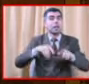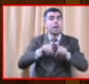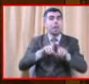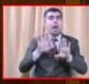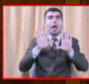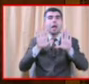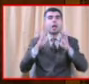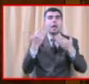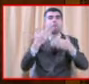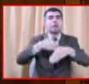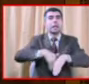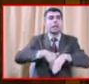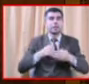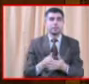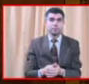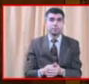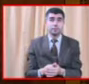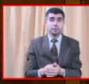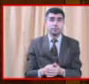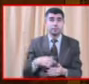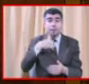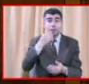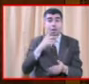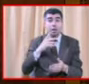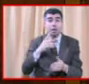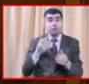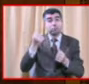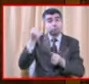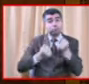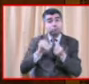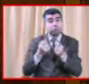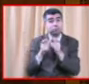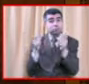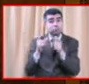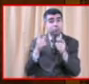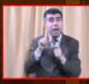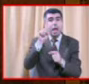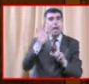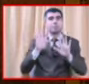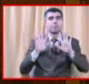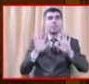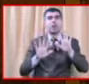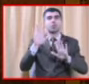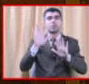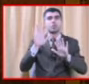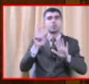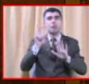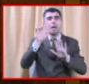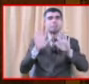10، كانت حافله ديال النقل صغيره ديال 10 ديال 15 ديال الناس، راكبين فيها 15 ديال